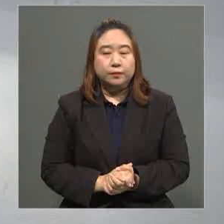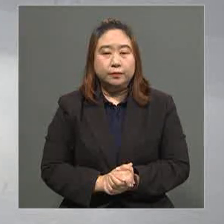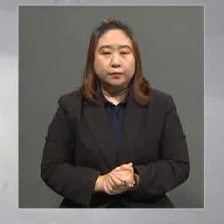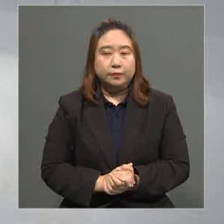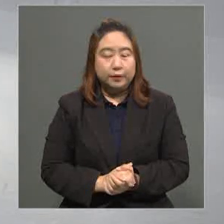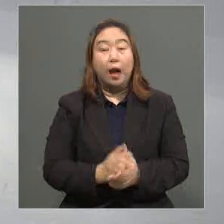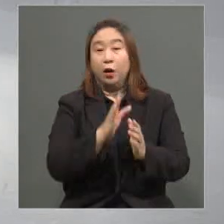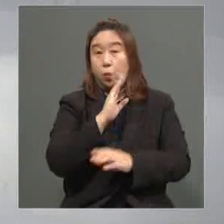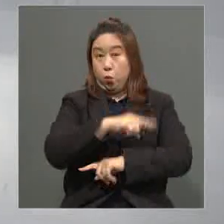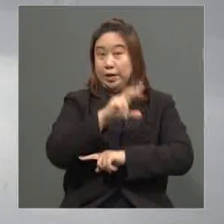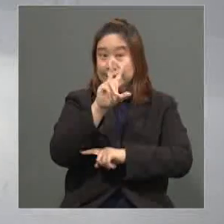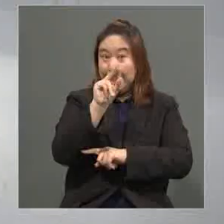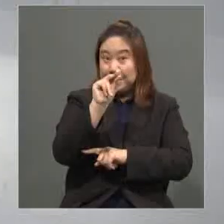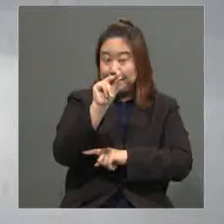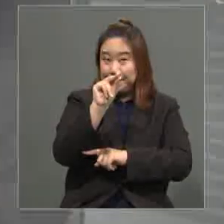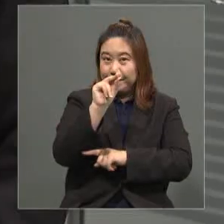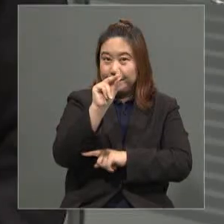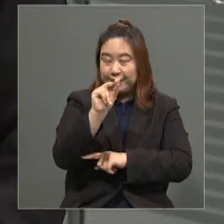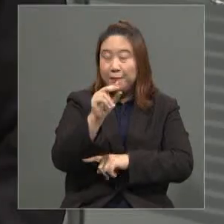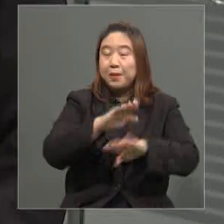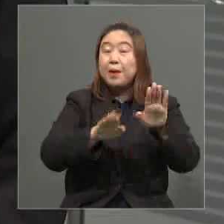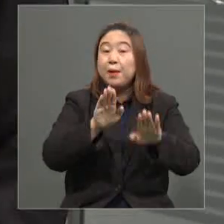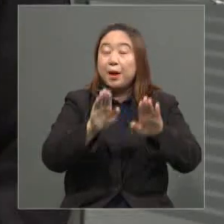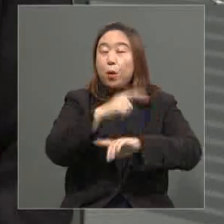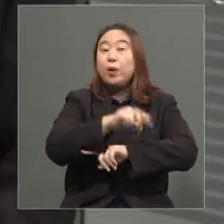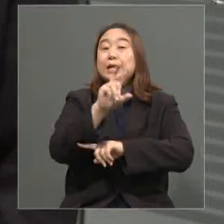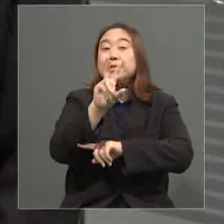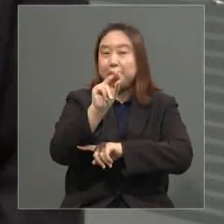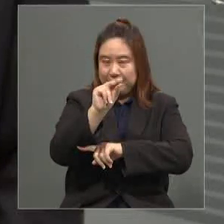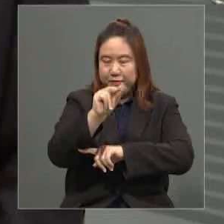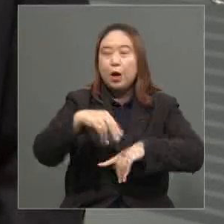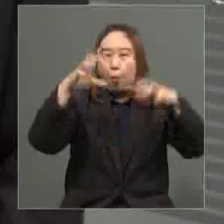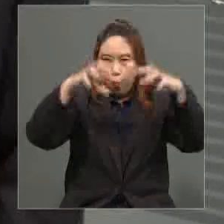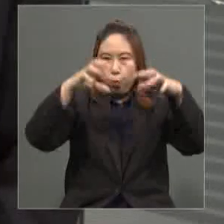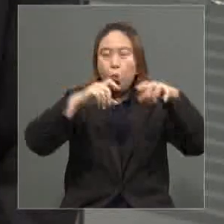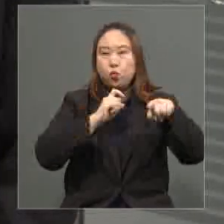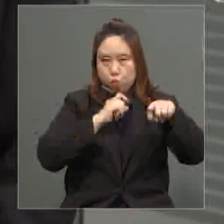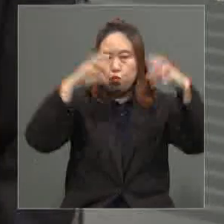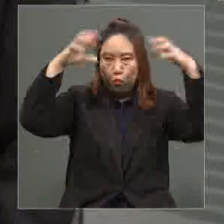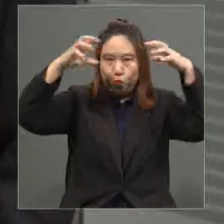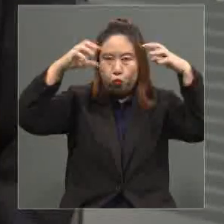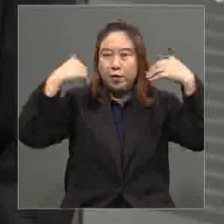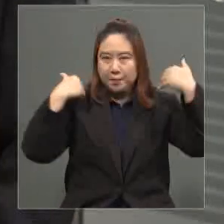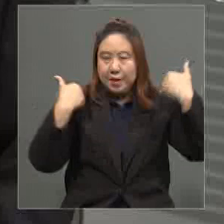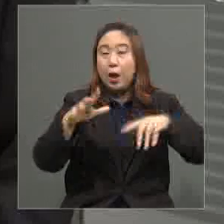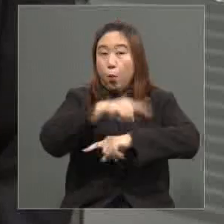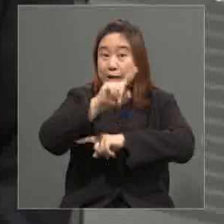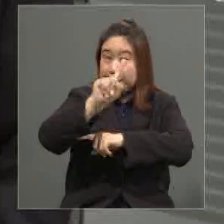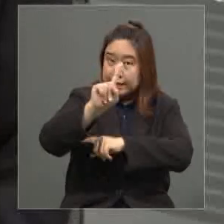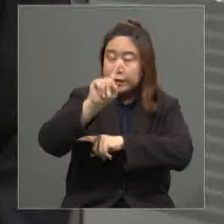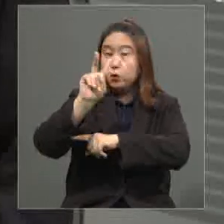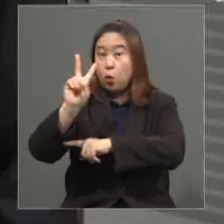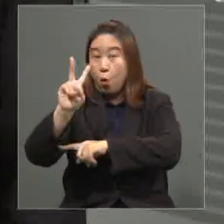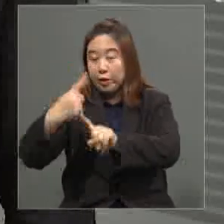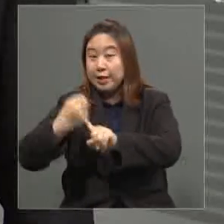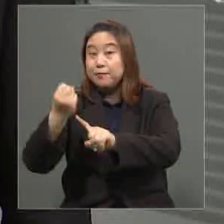อทจากวันที่สามสิบ vyil eliminationลงจากวันที่สามสป